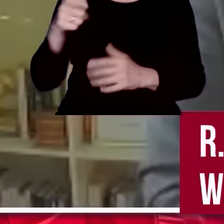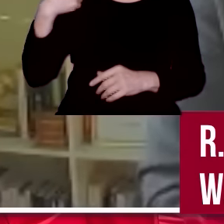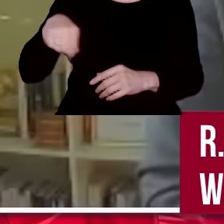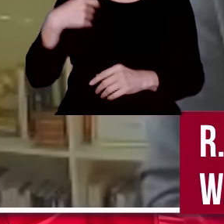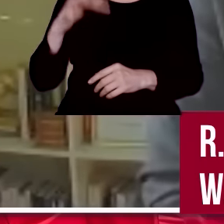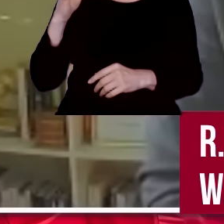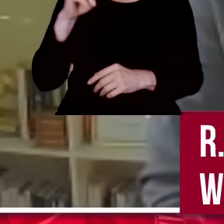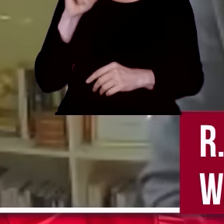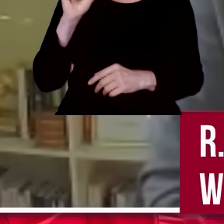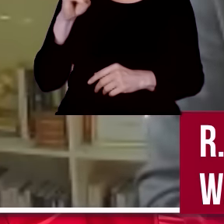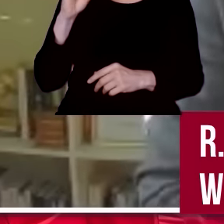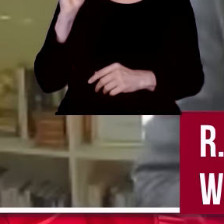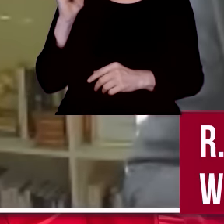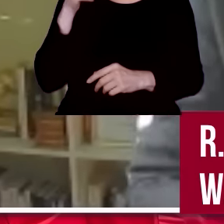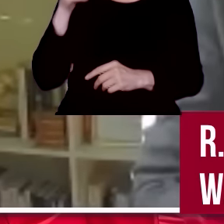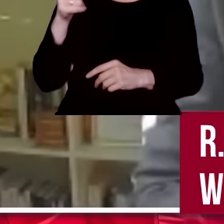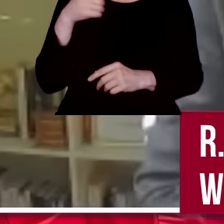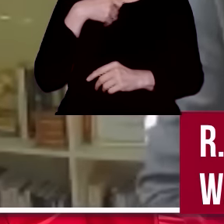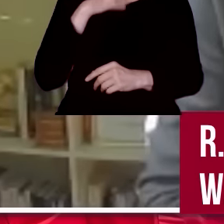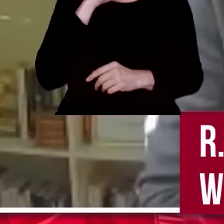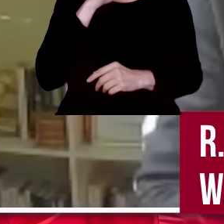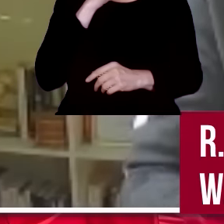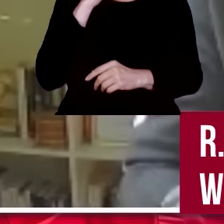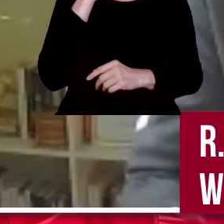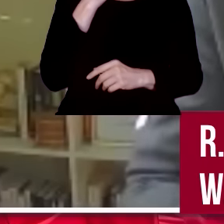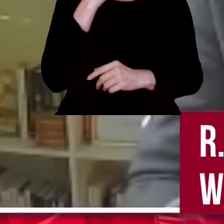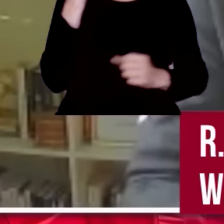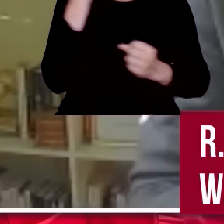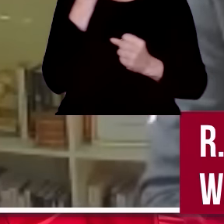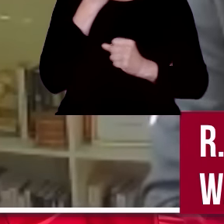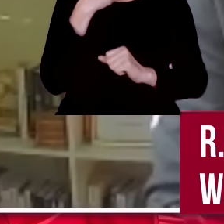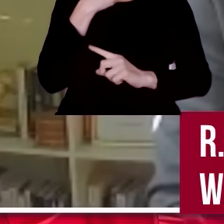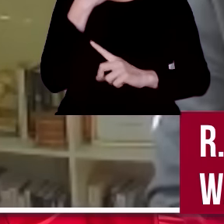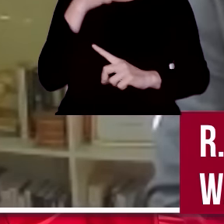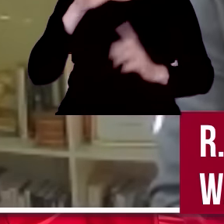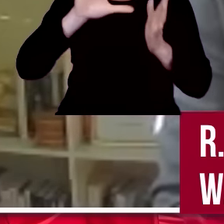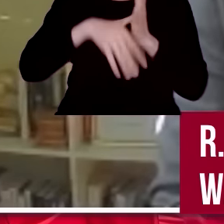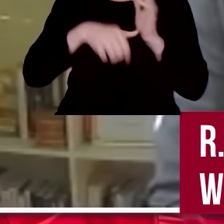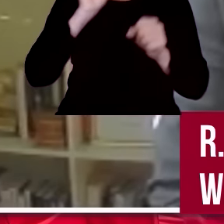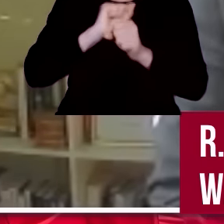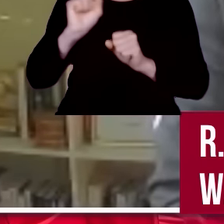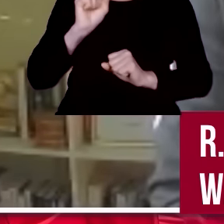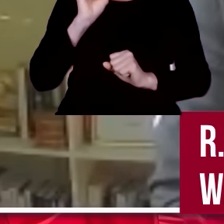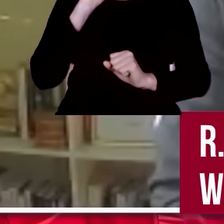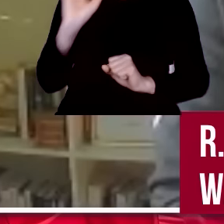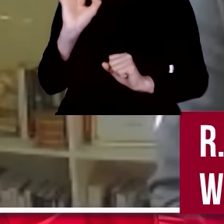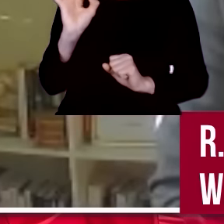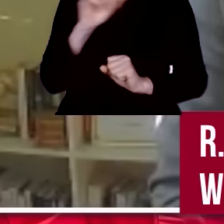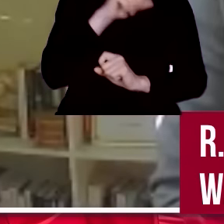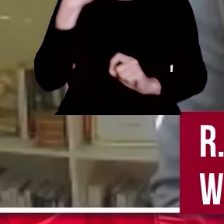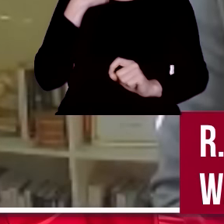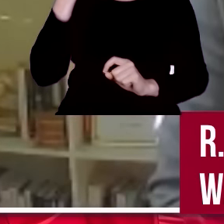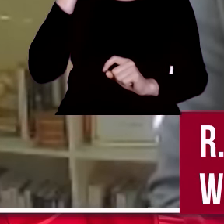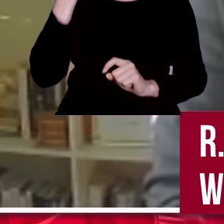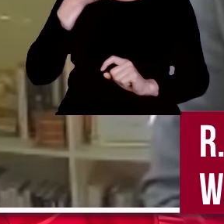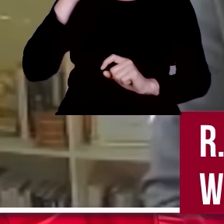trzaskowskiego No to on chyba tylko raz mocno i tak lapidarnie powiedział że to miasto jest jego nie wiem czy państwo pamiętacie tą sławetna noc sprzed kilku lat